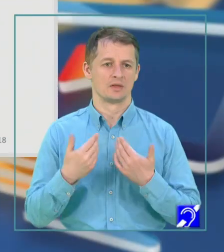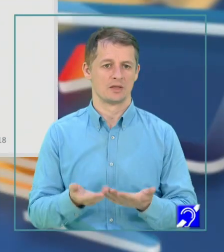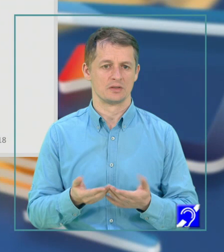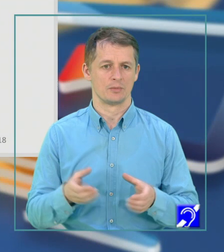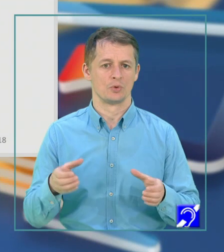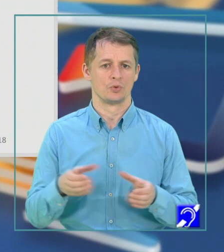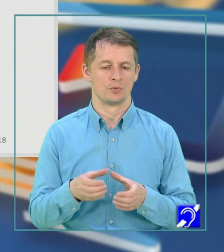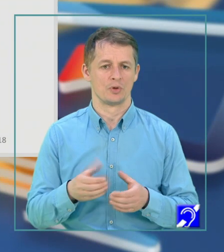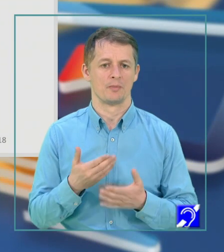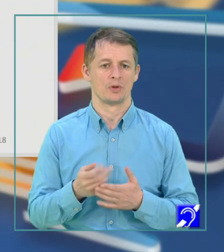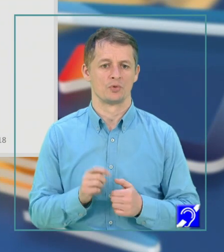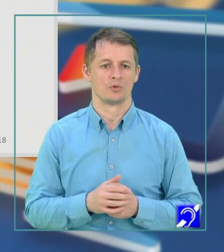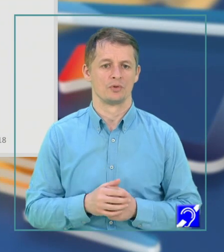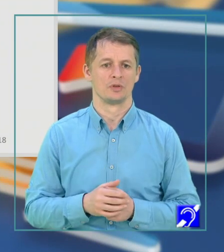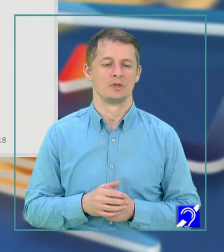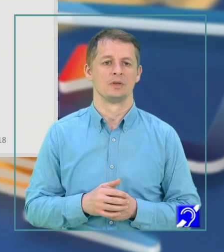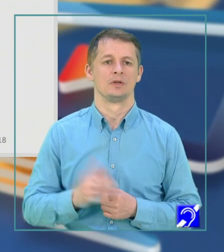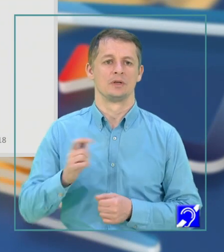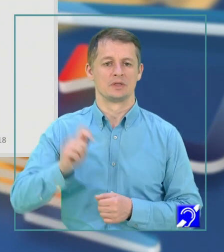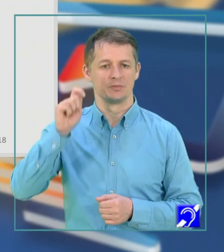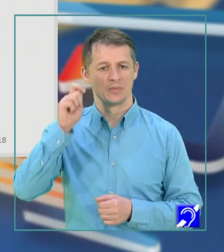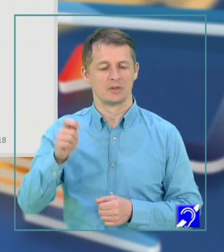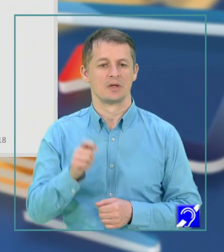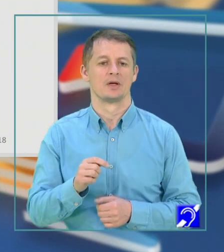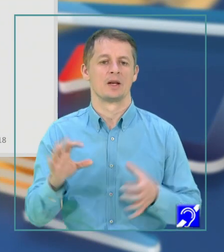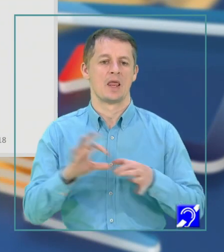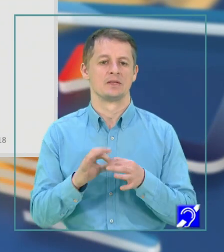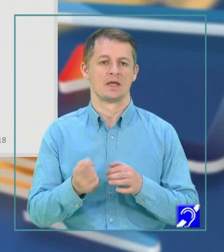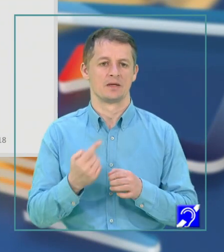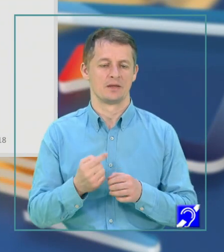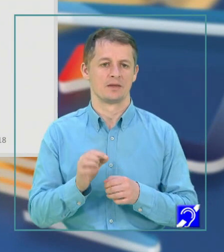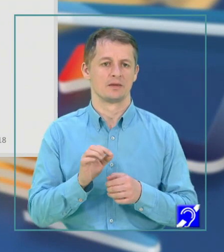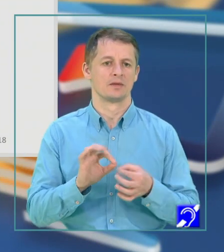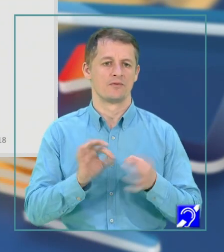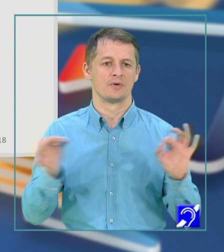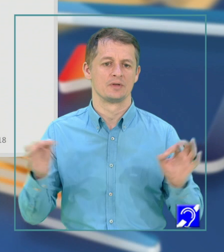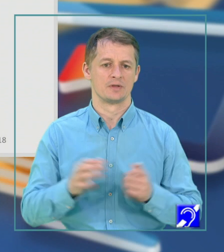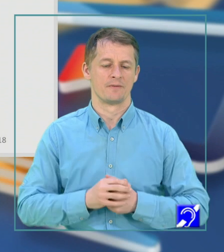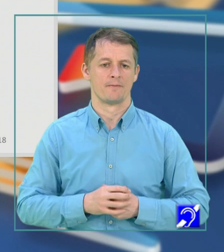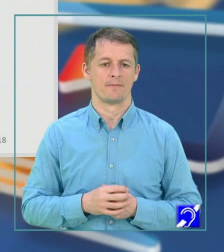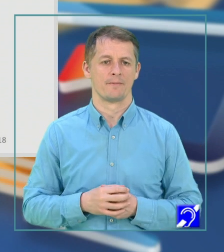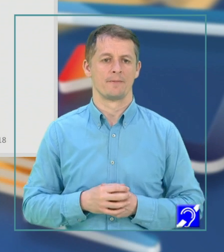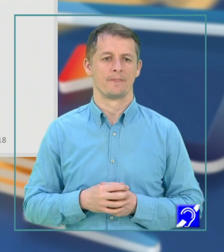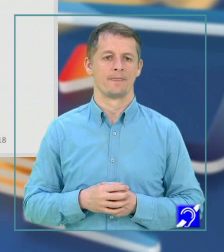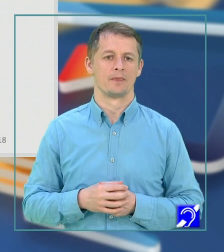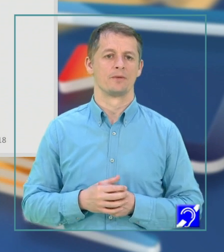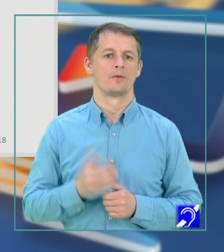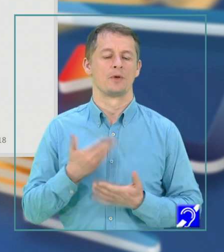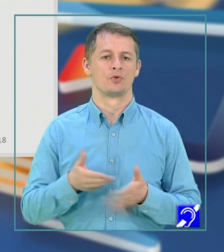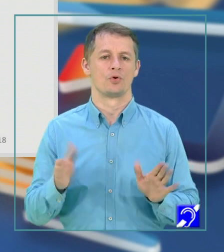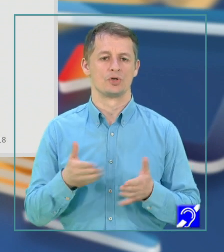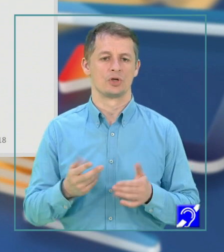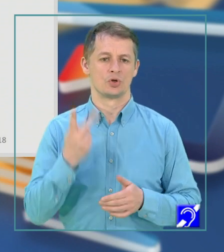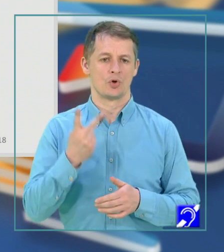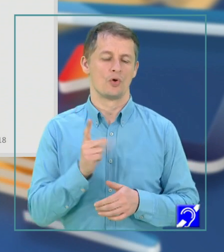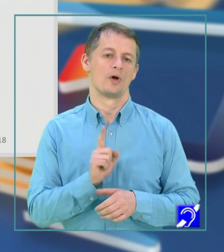pentru că satisface relația din definiție. F de X compus cu Y era egal cu F de X ori F de Y pentru orice două